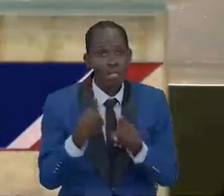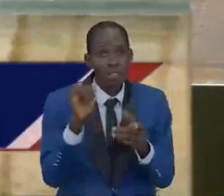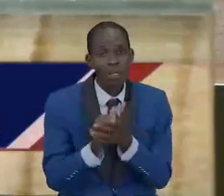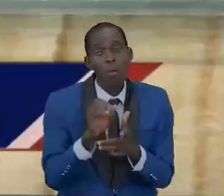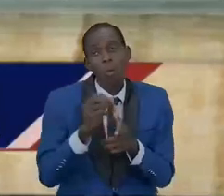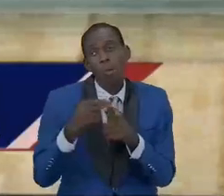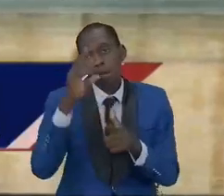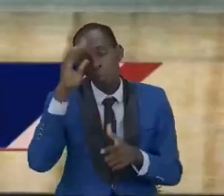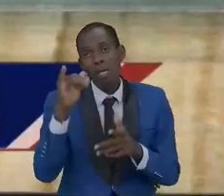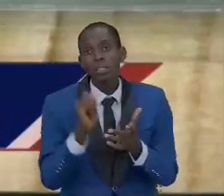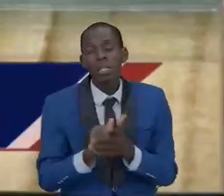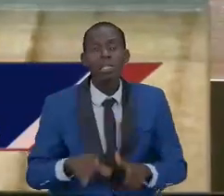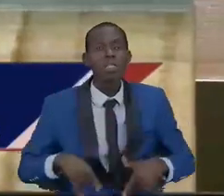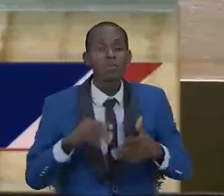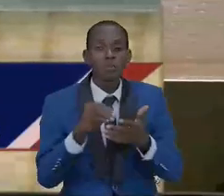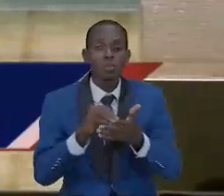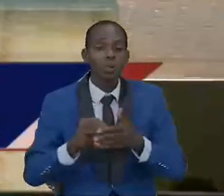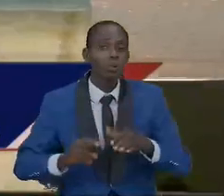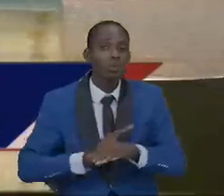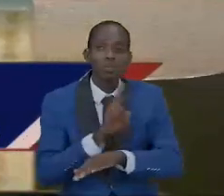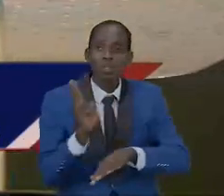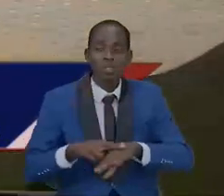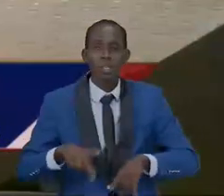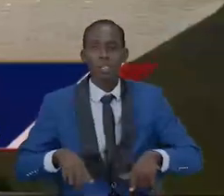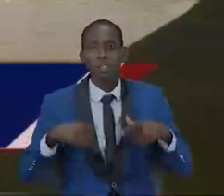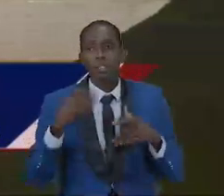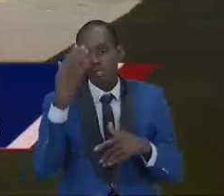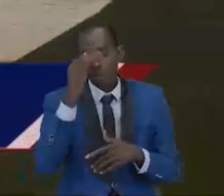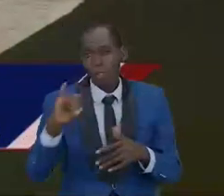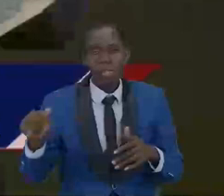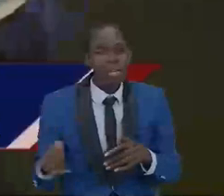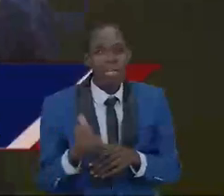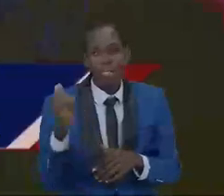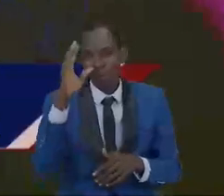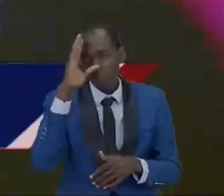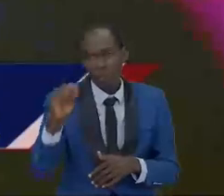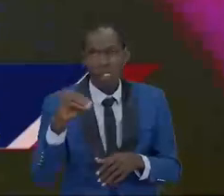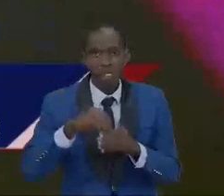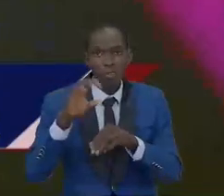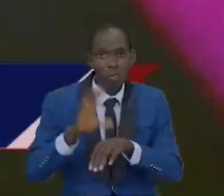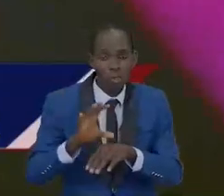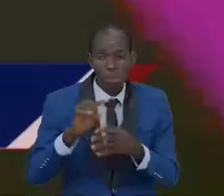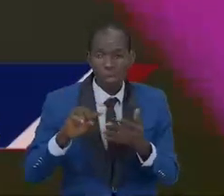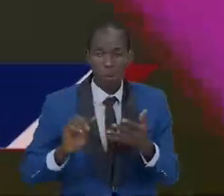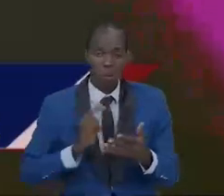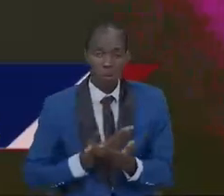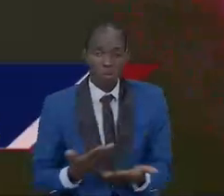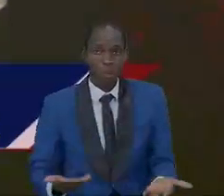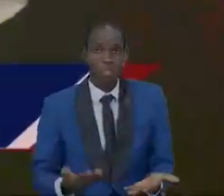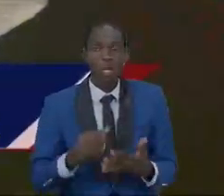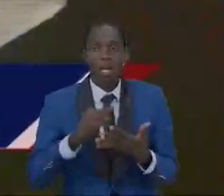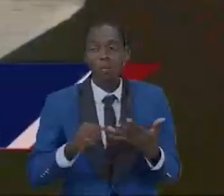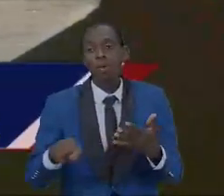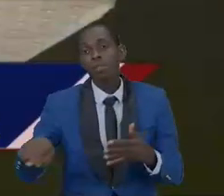qui mène sa vie naturelle est dit alors à tout le monde néanmoins sachant tout le monde dans l'église